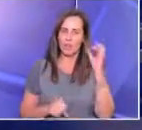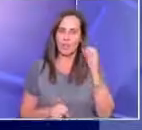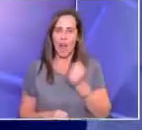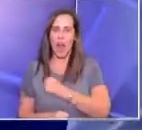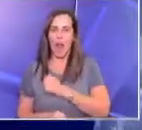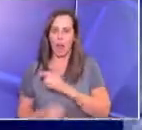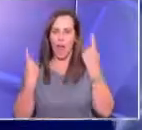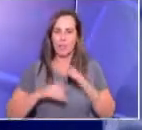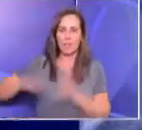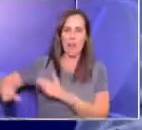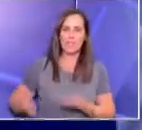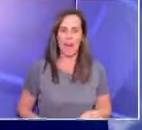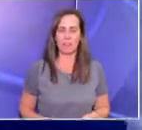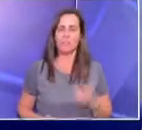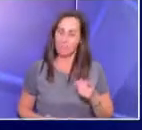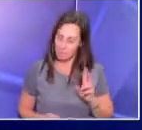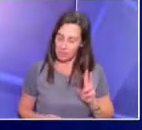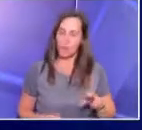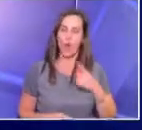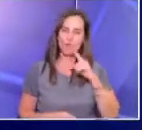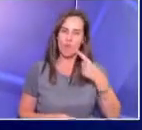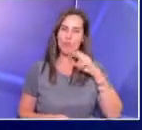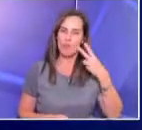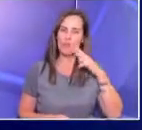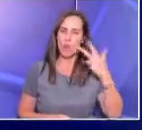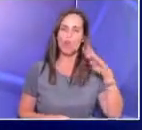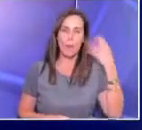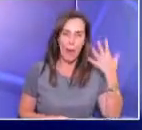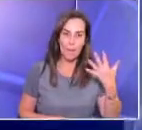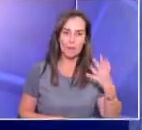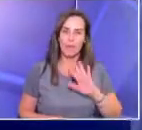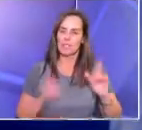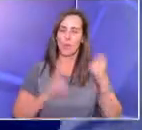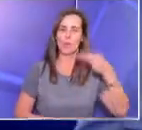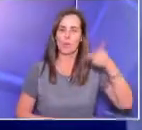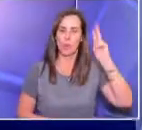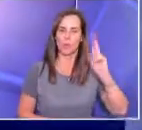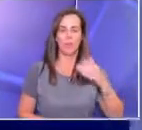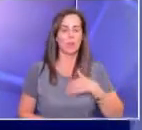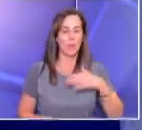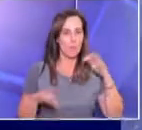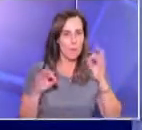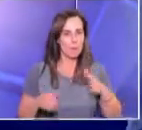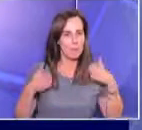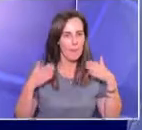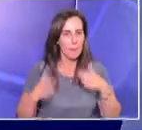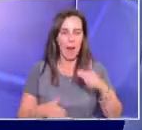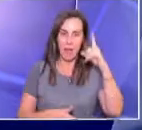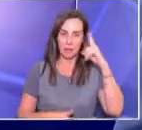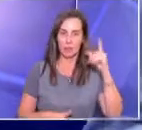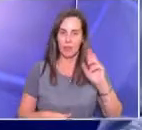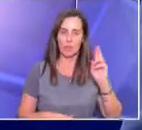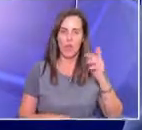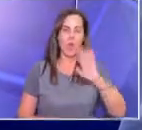החרדית תקועה שם. אז זהו, זה יכול לעבוד עוד שנה, שנתיים, שלוש, ארבע, חמש, אבל זה לא יקרה יותר. אנחנו באמת במגמה שלדעתי לא